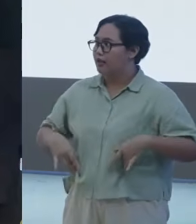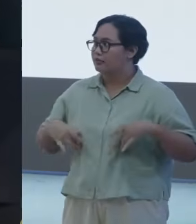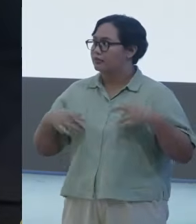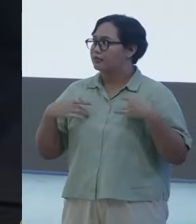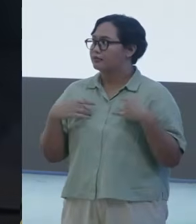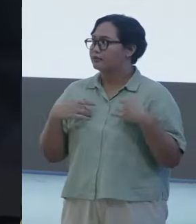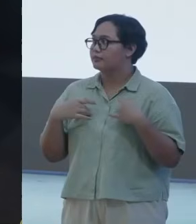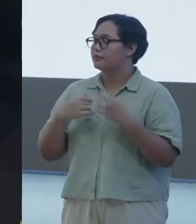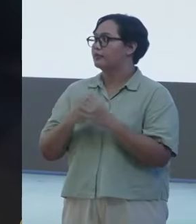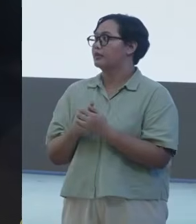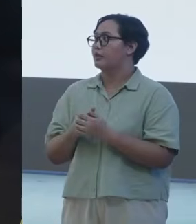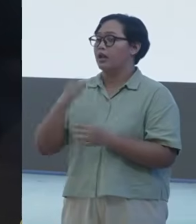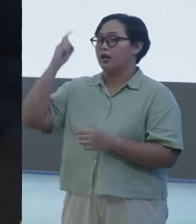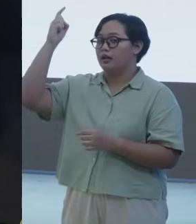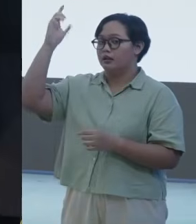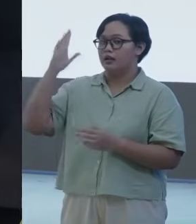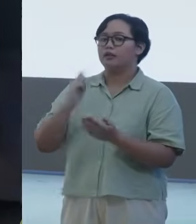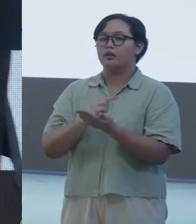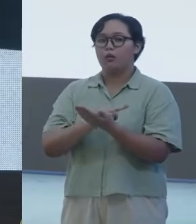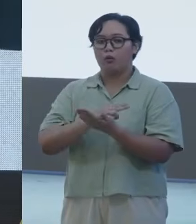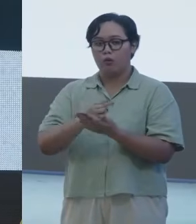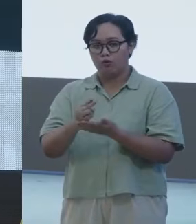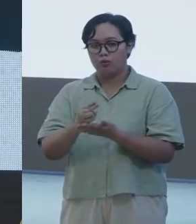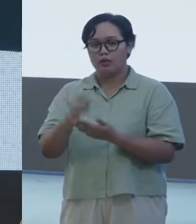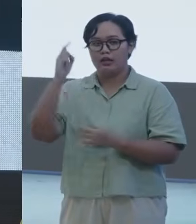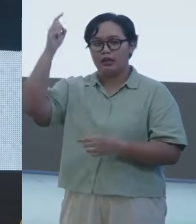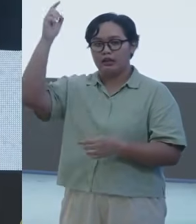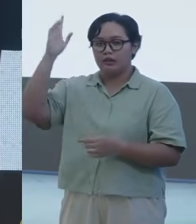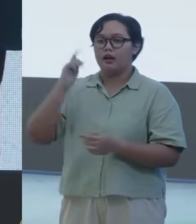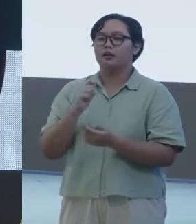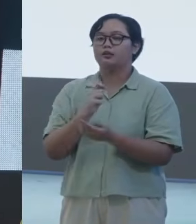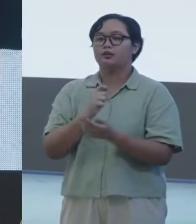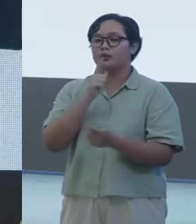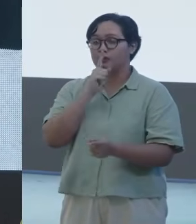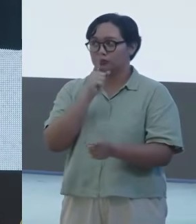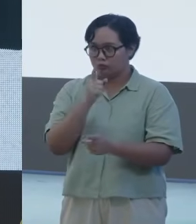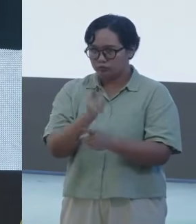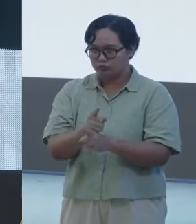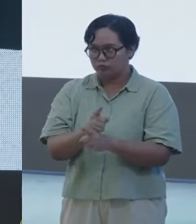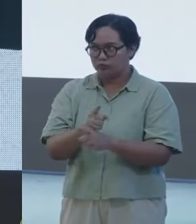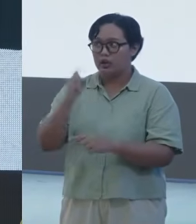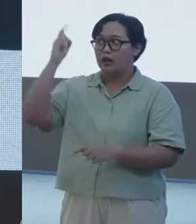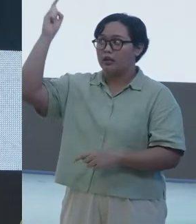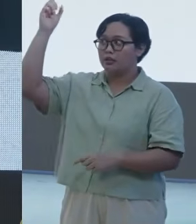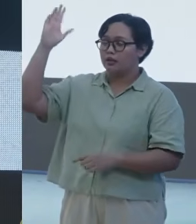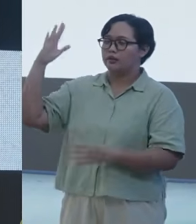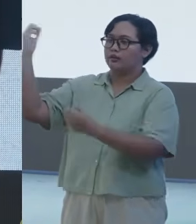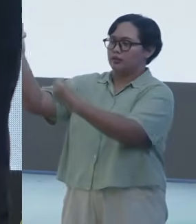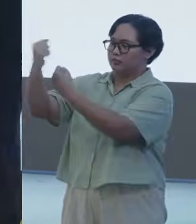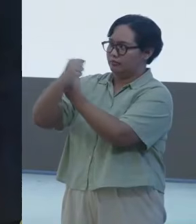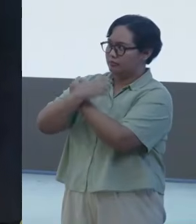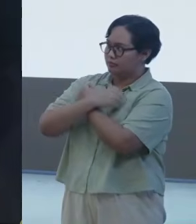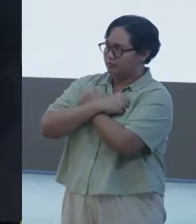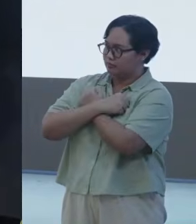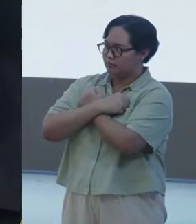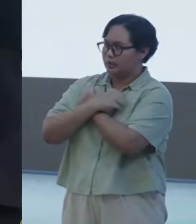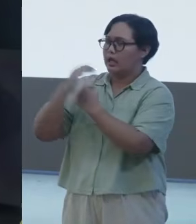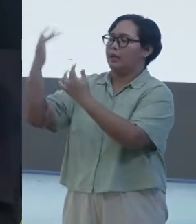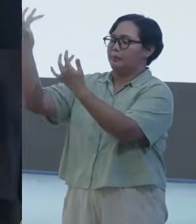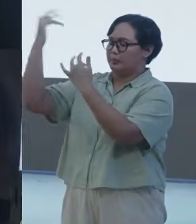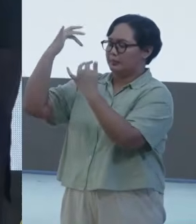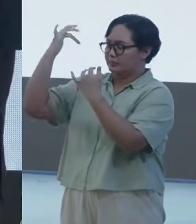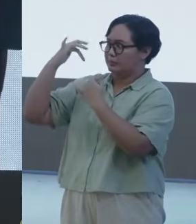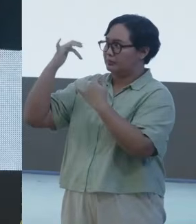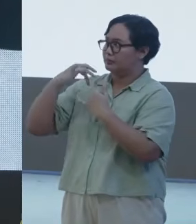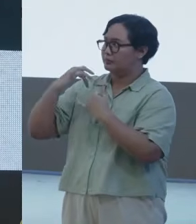banal, Diyos na matuwid, Diyos na makatarungan, Diyos na mapagmahal, Diyos na mahabagin,